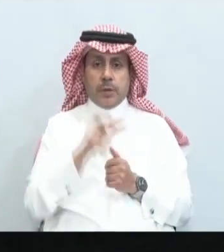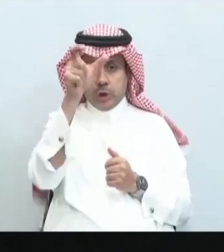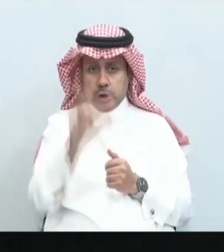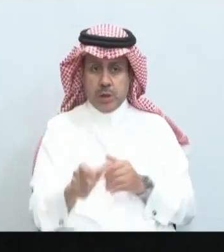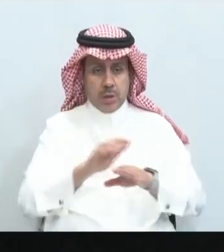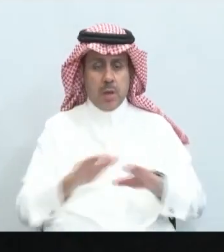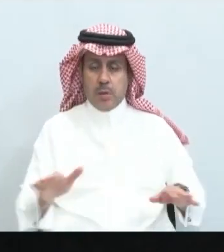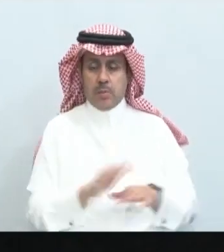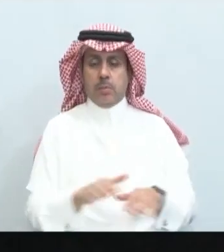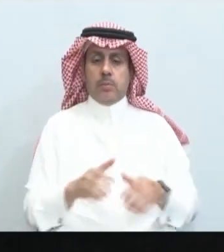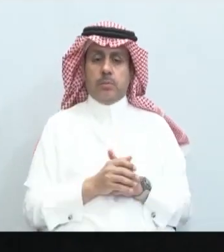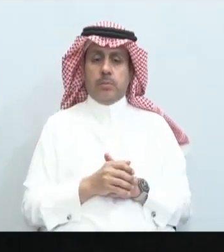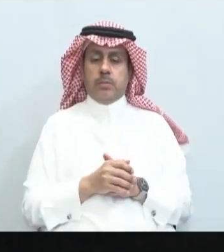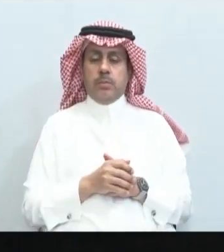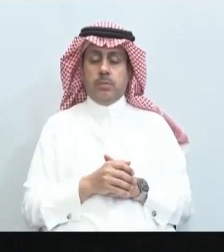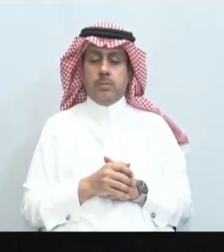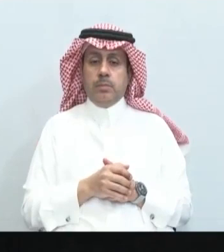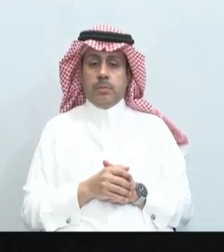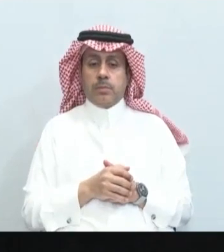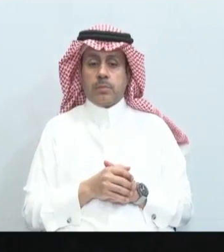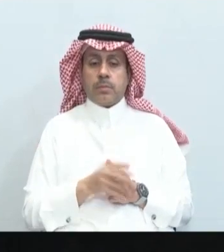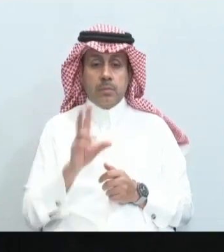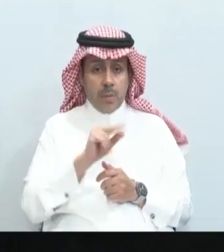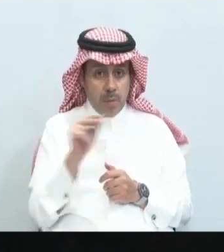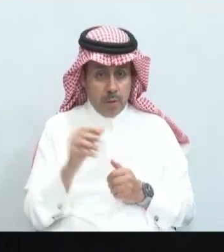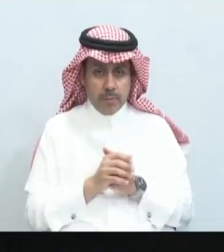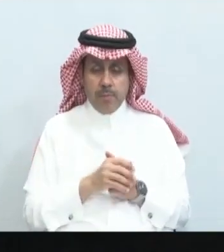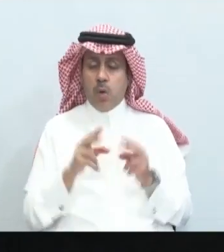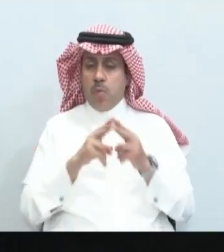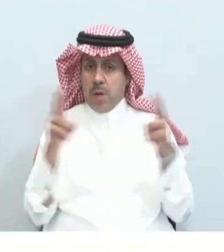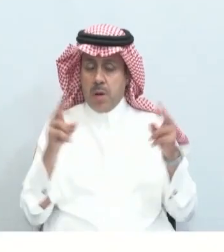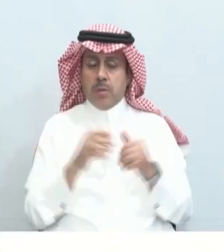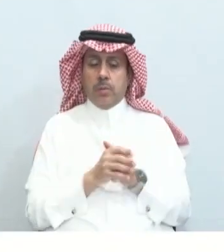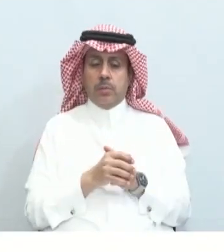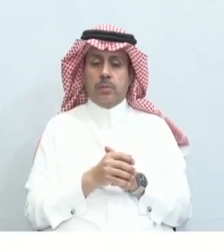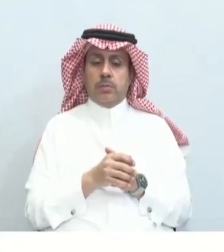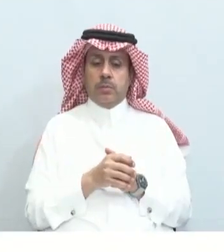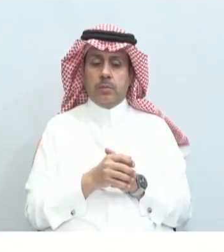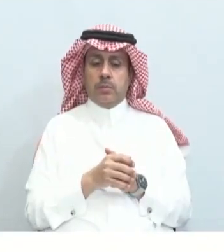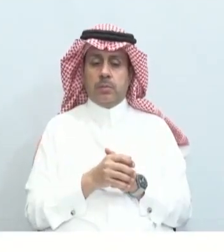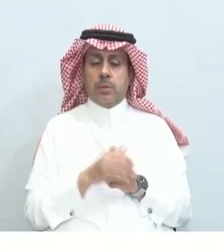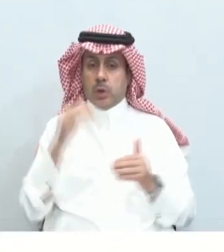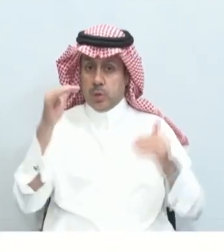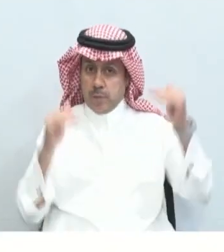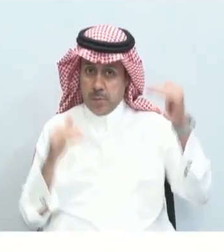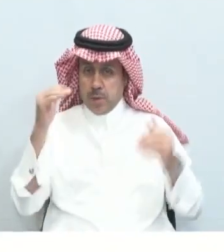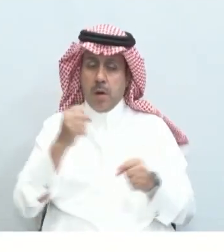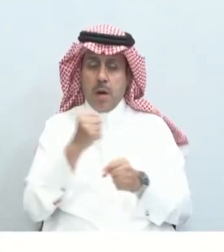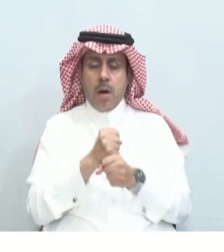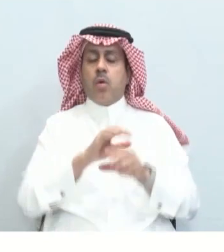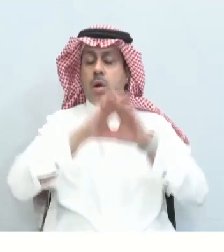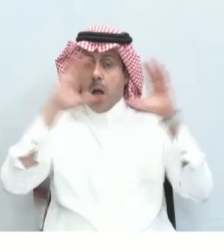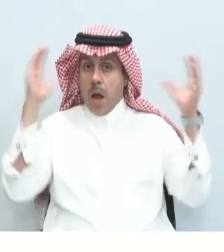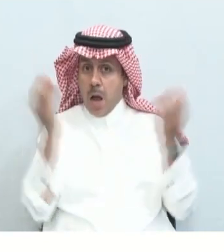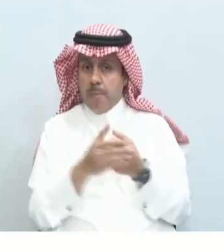فهنا من الفروق الجوهريه في هذا المثال الذي بيناه قبل قليل من خلال التفرقه بين القانون العام